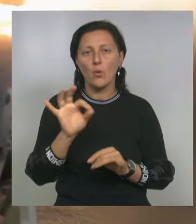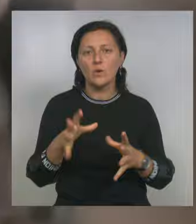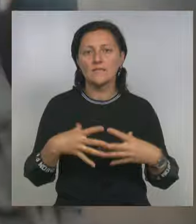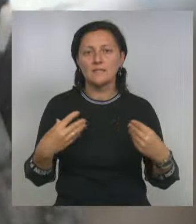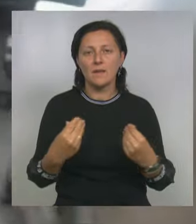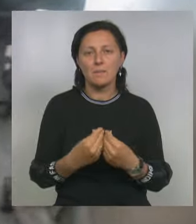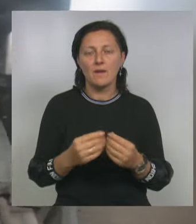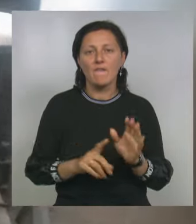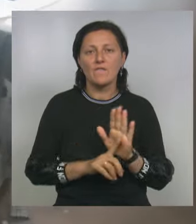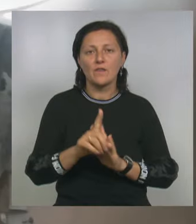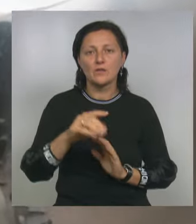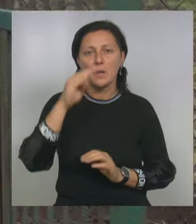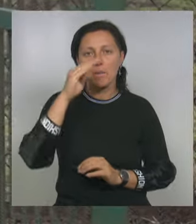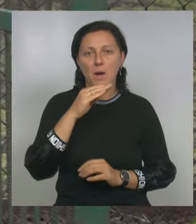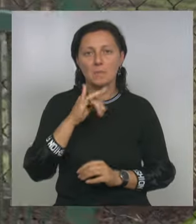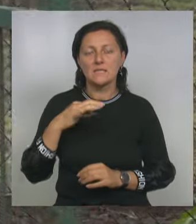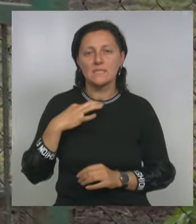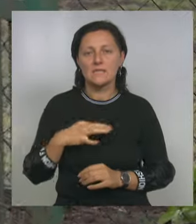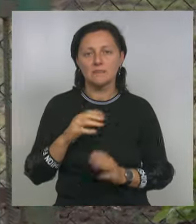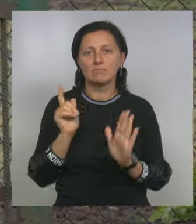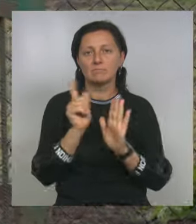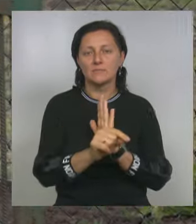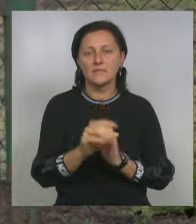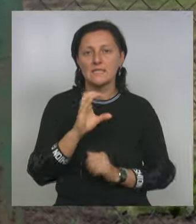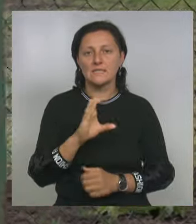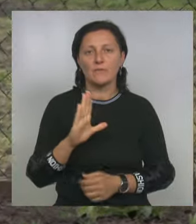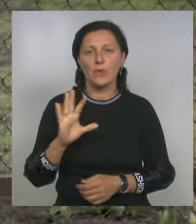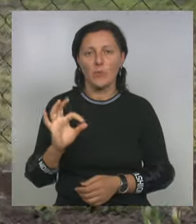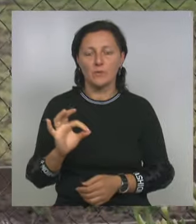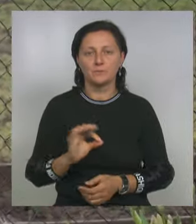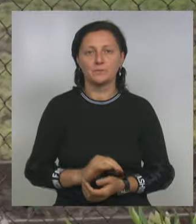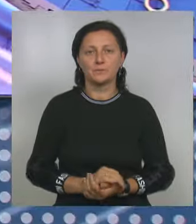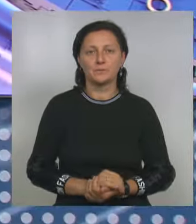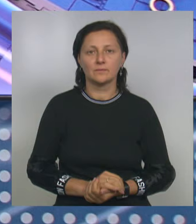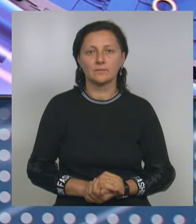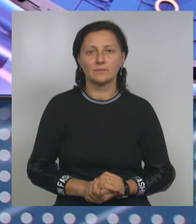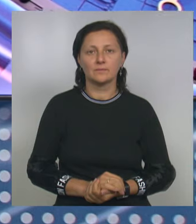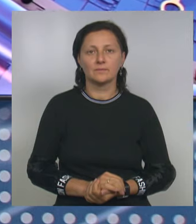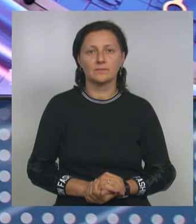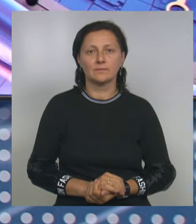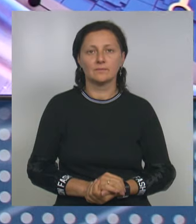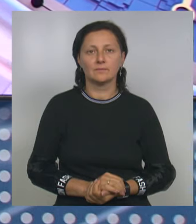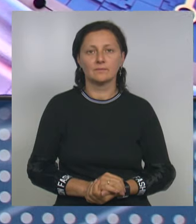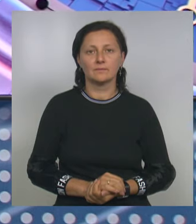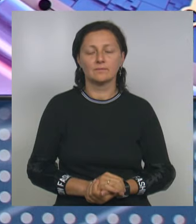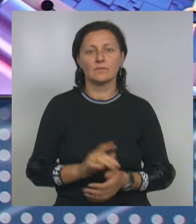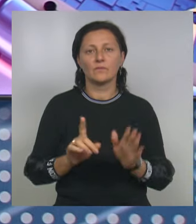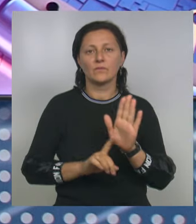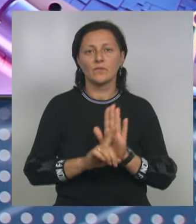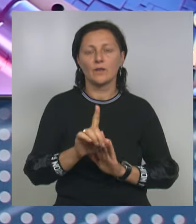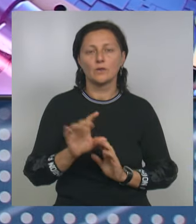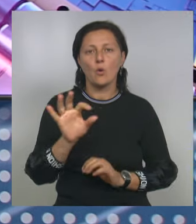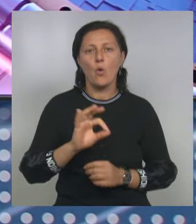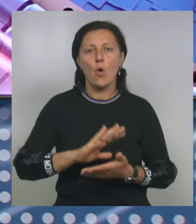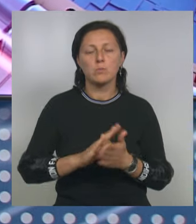которой вначале отец, а после и сын отправились в зону специальной военной операции. А вначале об